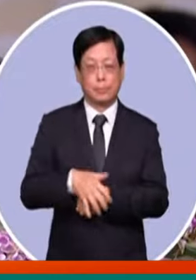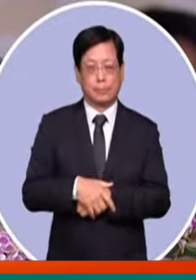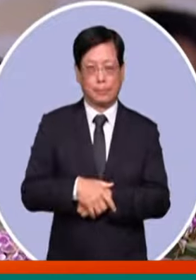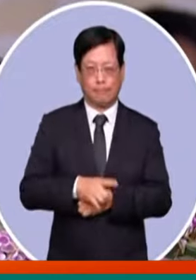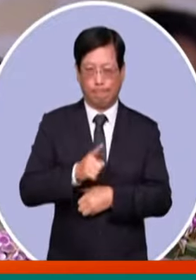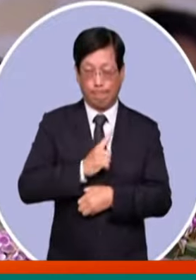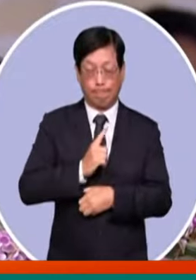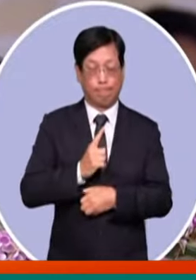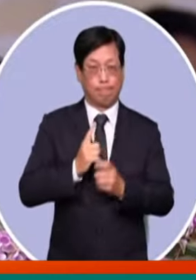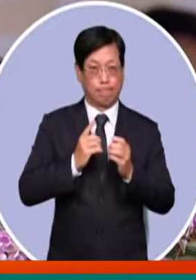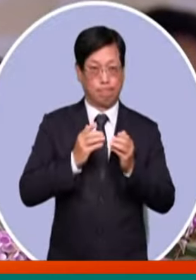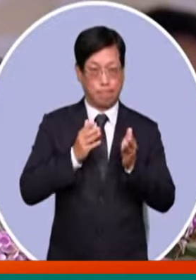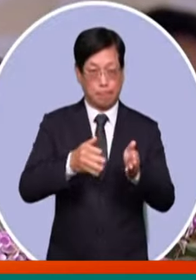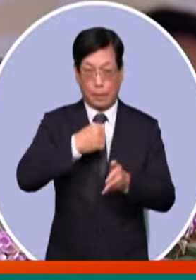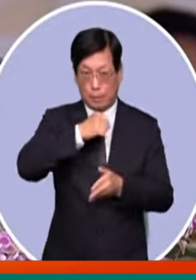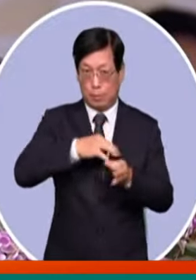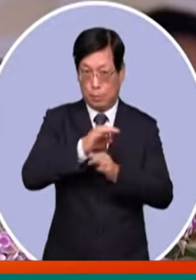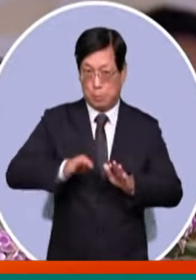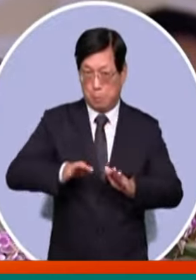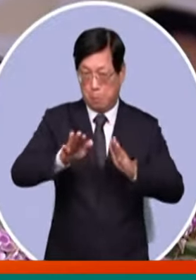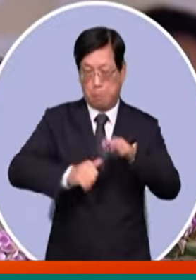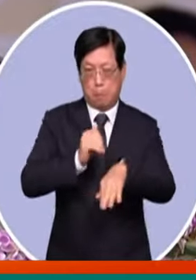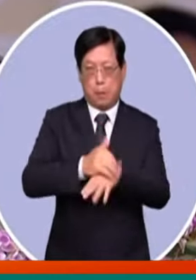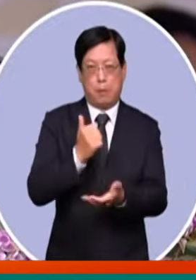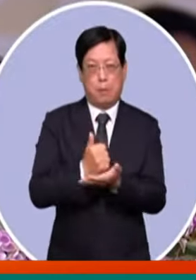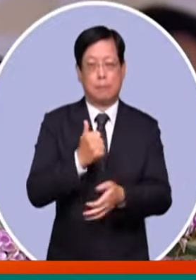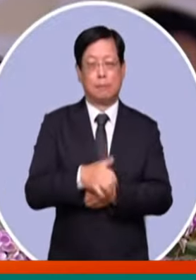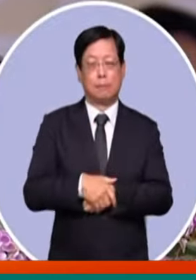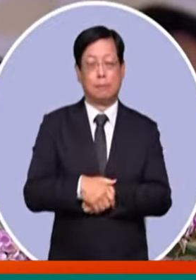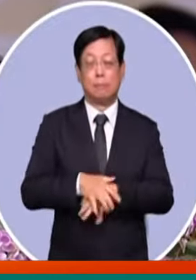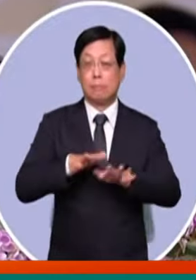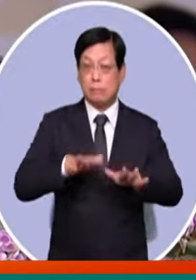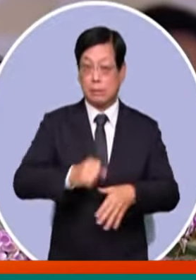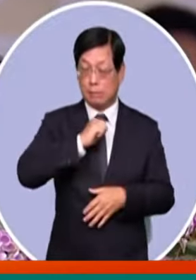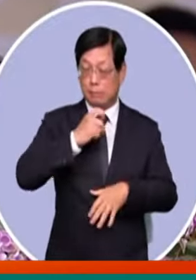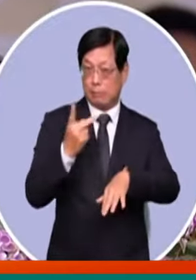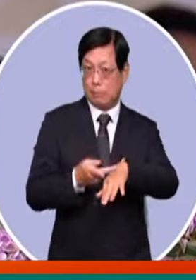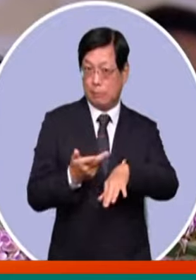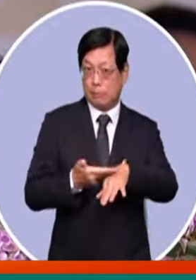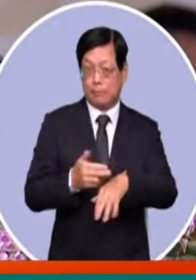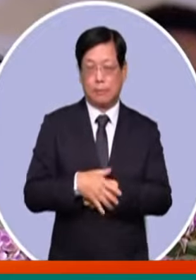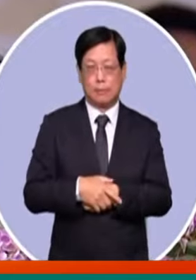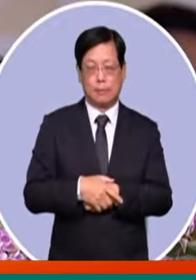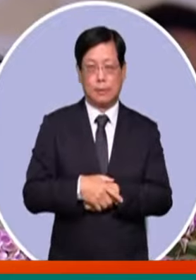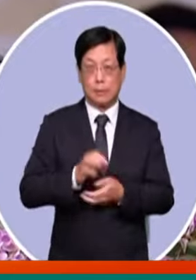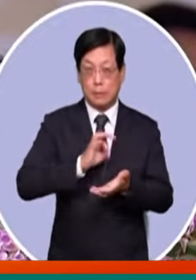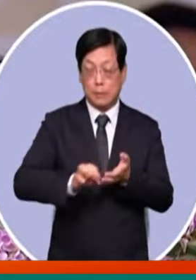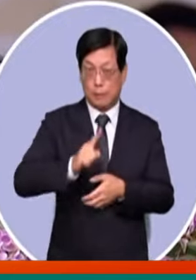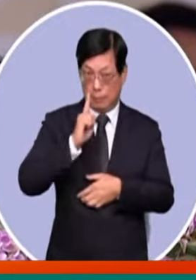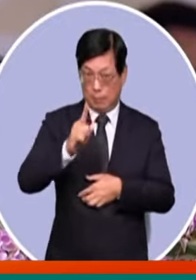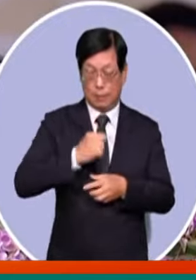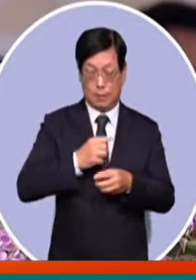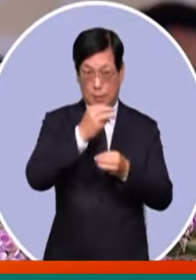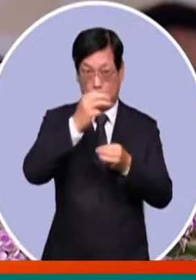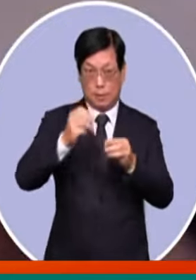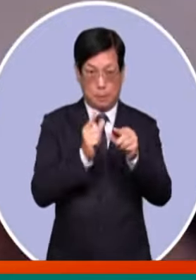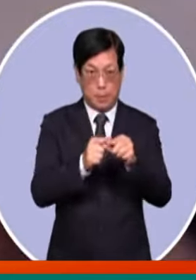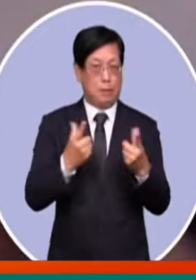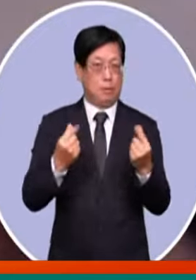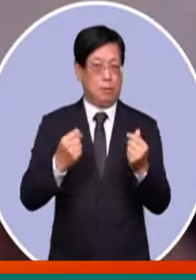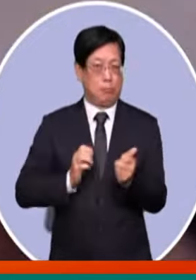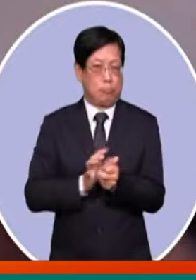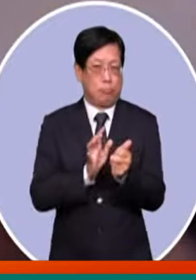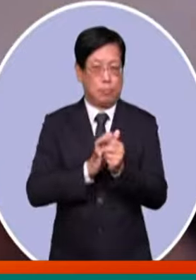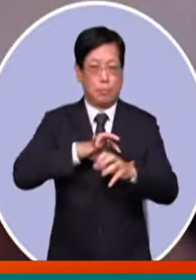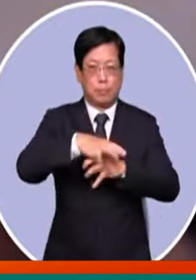创台湾的经济成就。现在台湾科技运用一颗晶片驱动